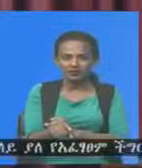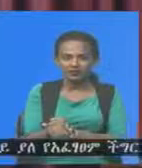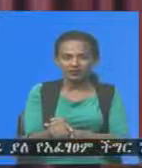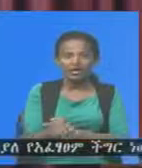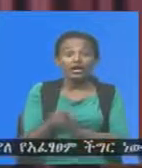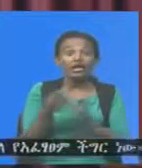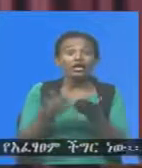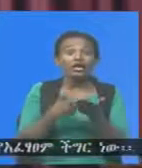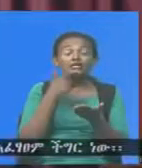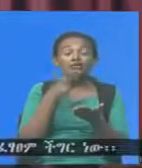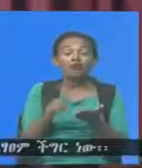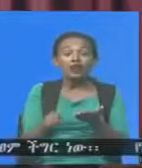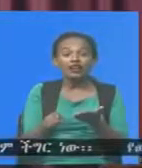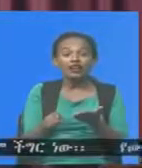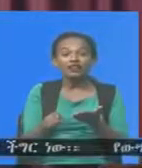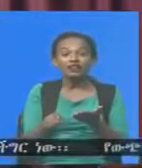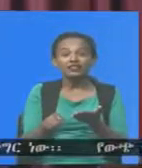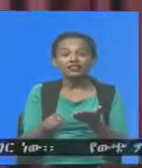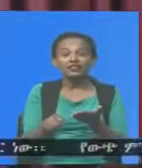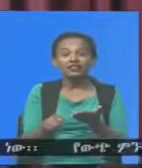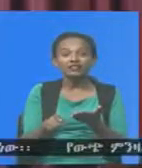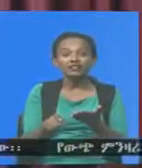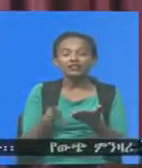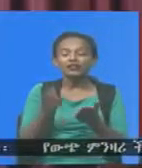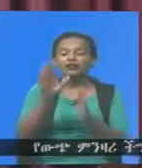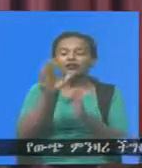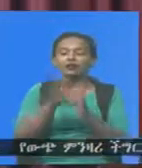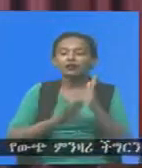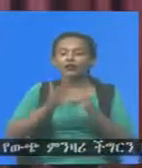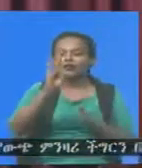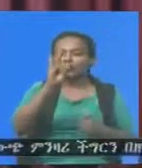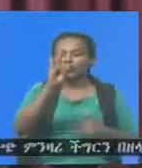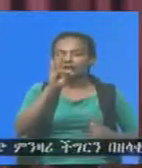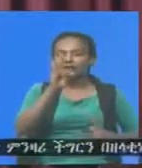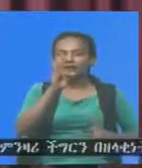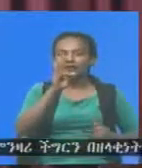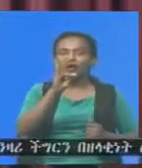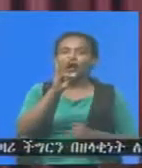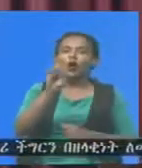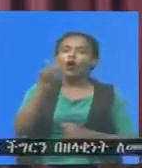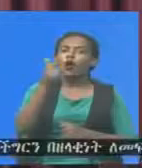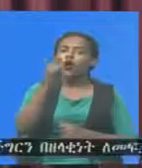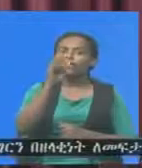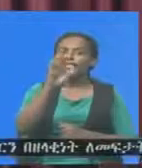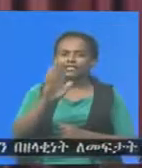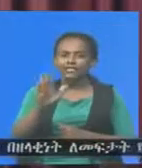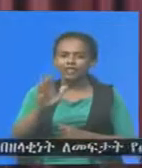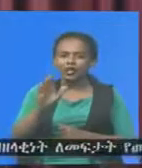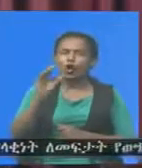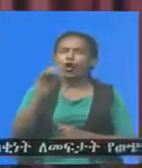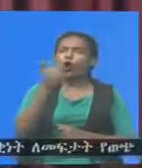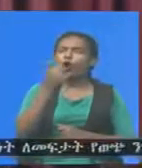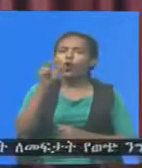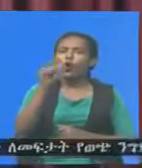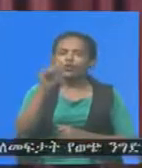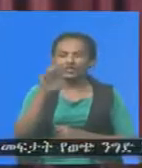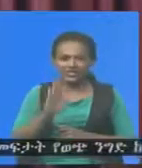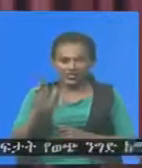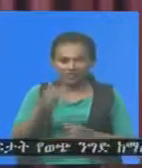ይህ ሲባል ግንቦት ሰባት፣ ኦነግ፣ ኦብነግ በዚሁ